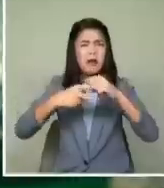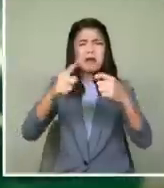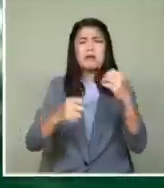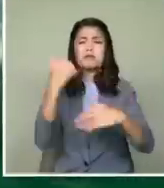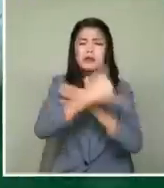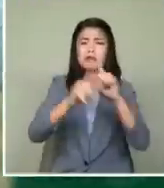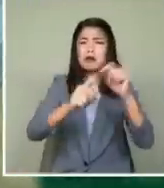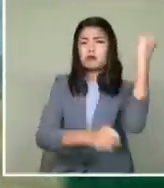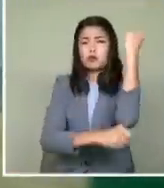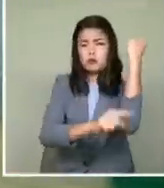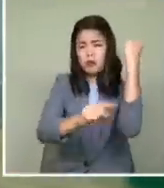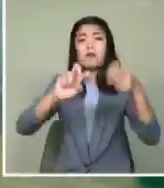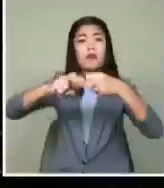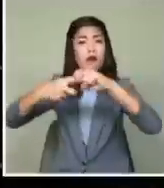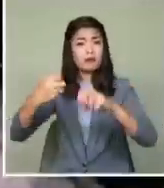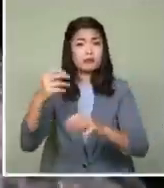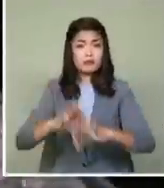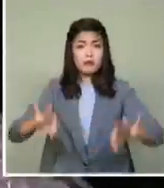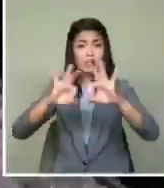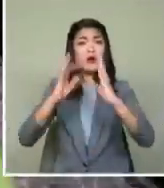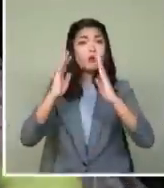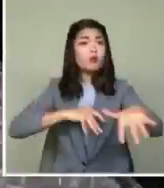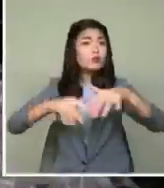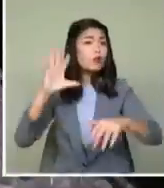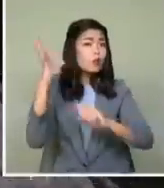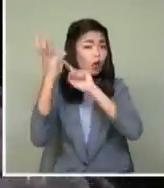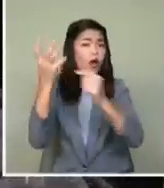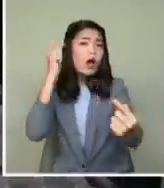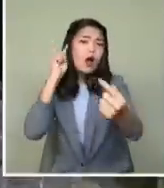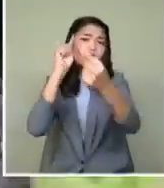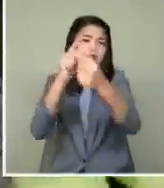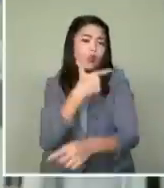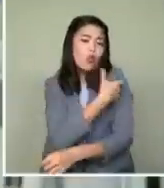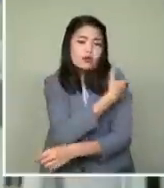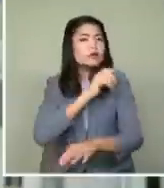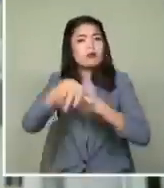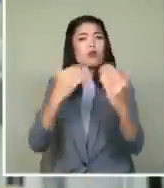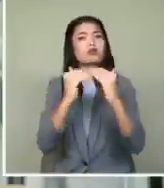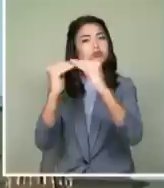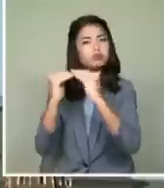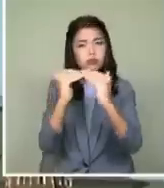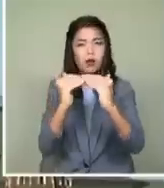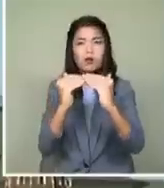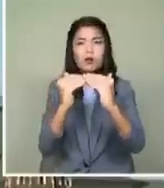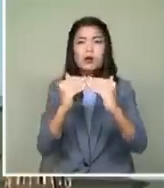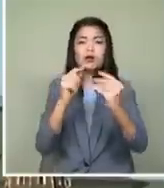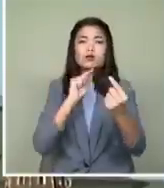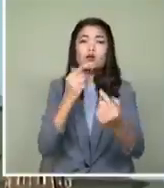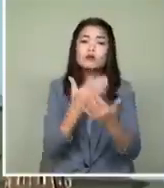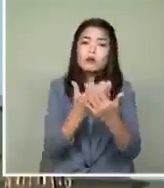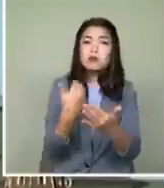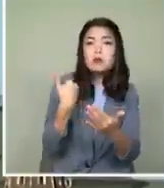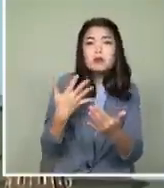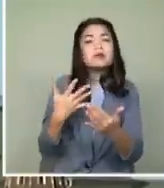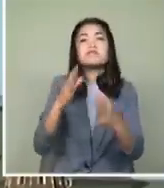ของโลกทาง RDIF เชื่อว่าประชาชนทั่วโลกจะต้องเข้าถึงวัคซีนอย่างเท่าเทียมกันโดยไม่คำนึงถึงสถานการณ์ทางการเงินของพวกเขา